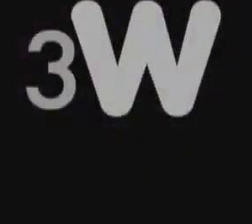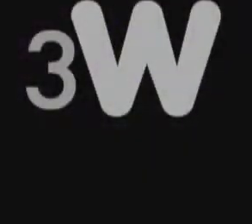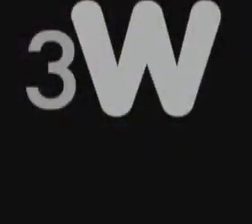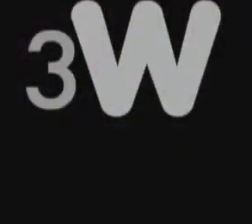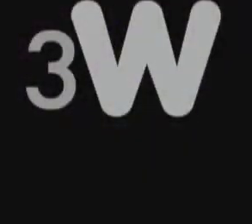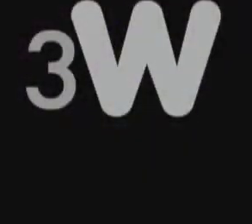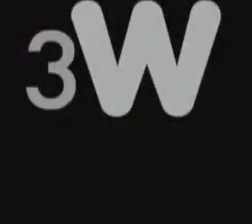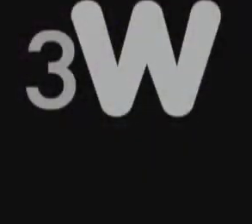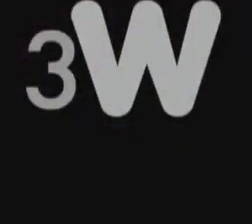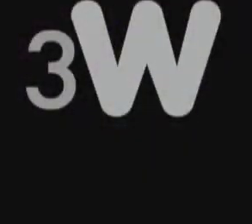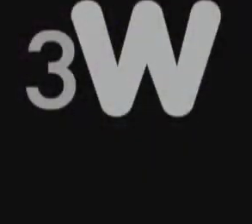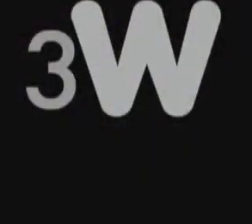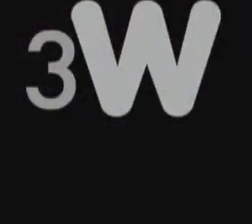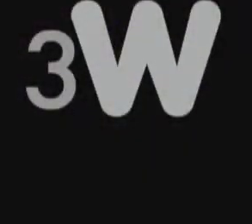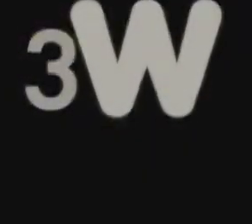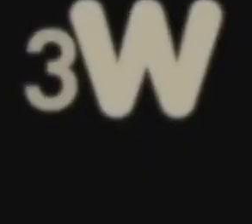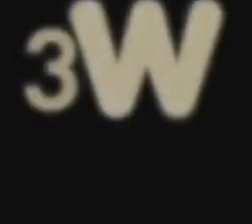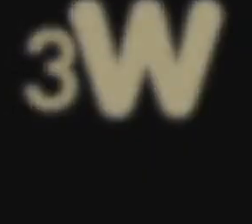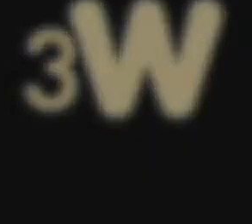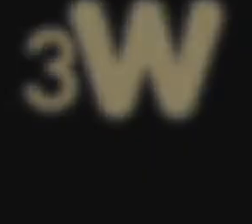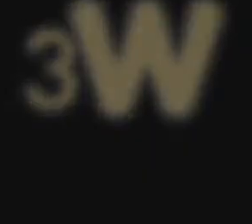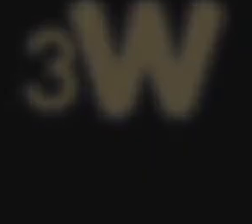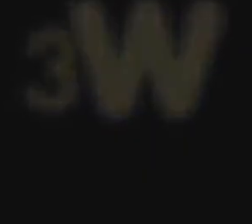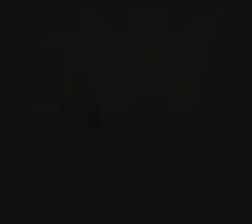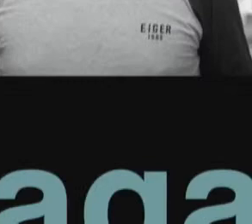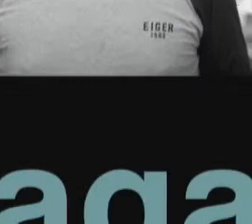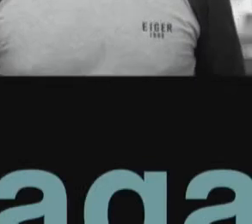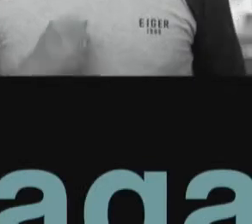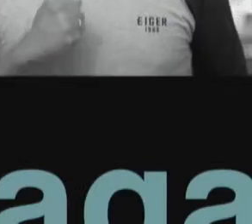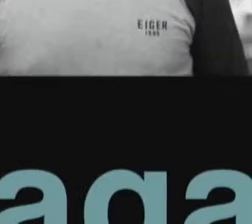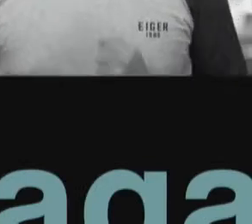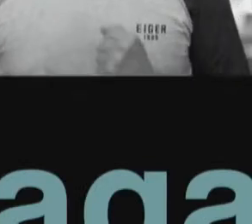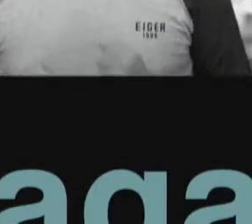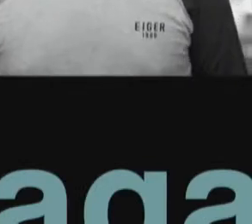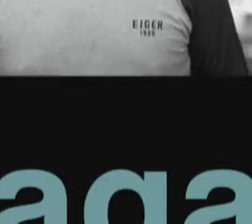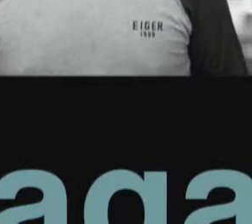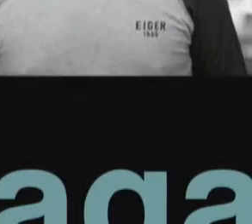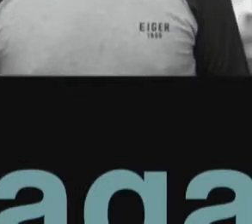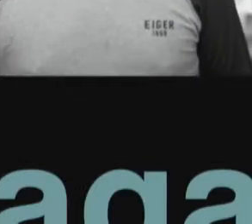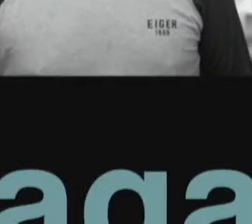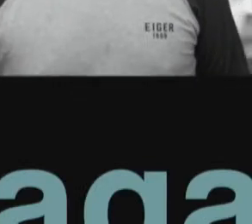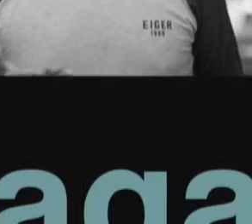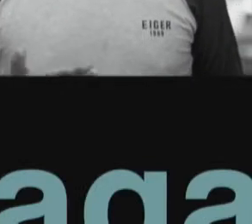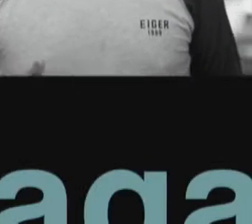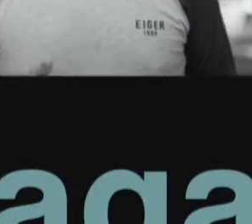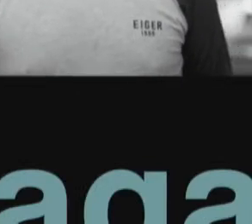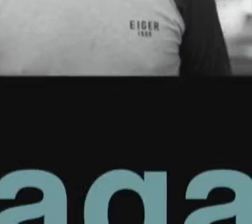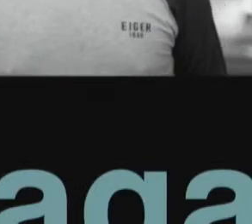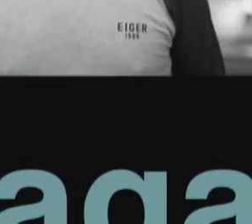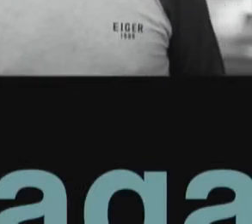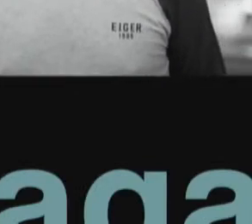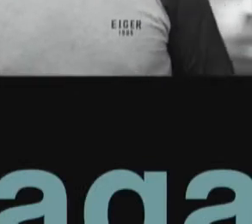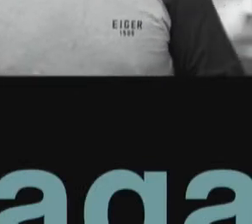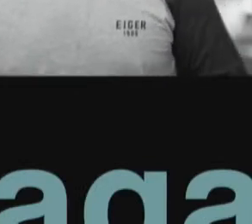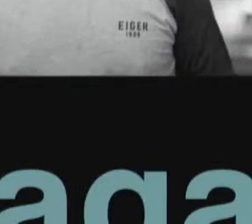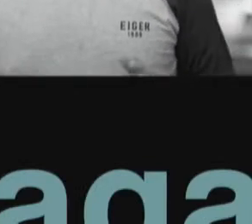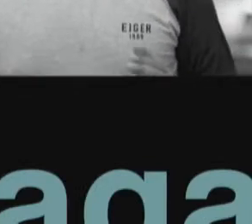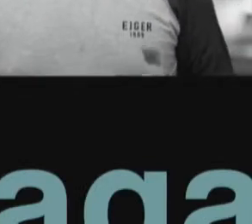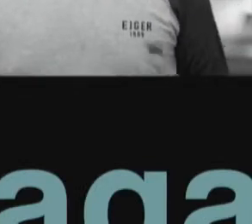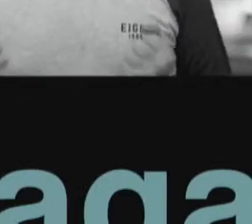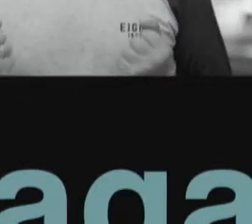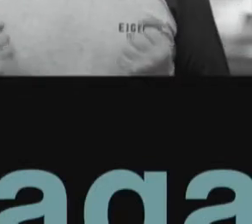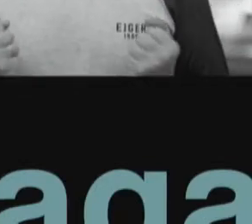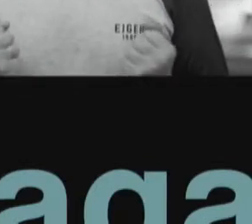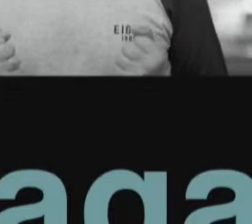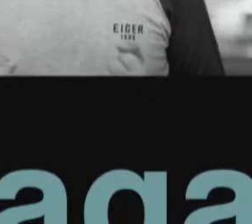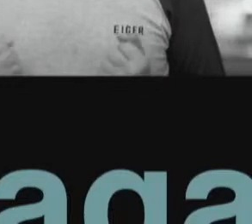kewajiban-kewajiban wajib memang wajib imut leluasa ga dianggep nah